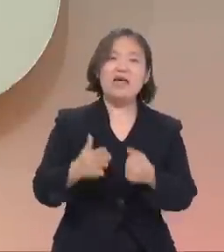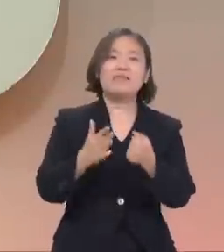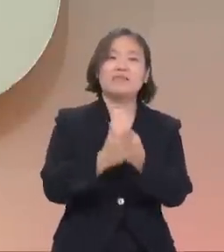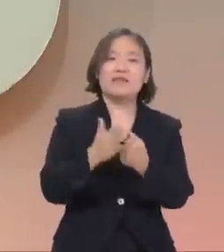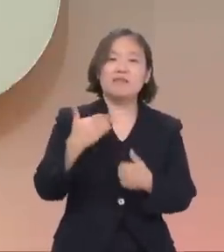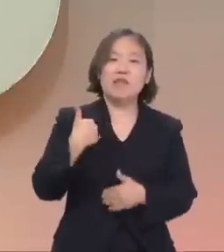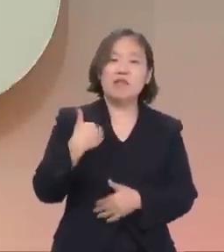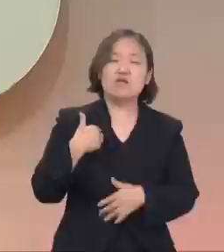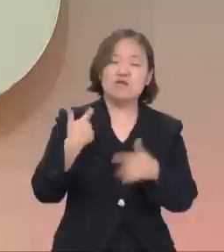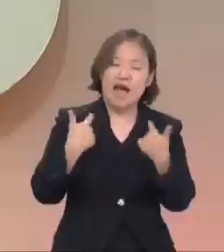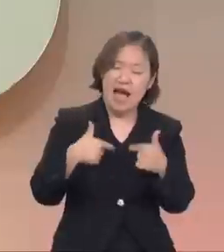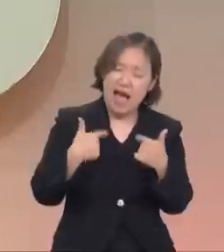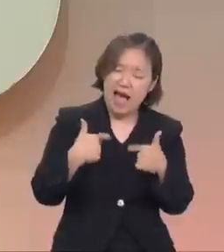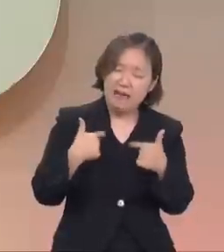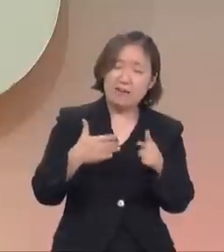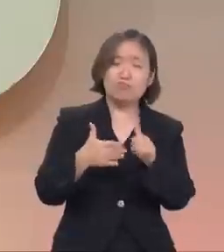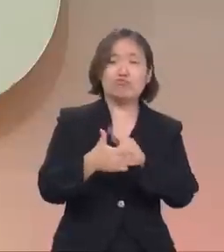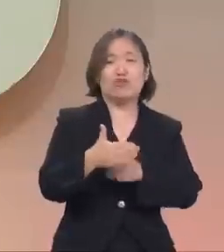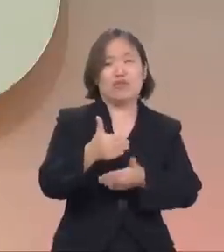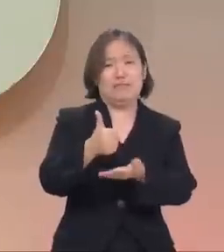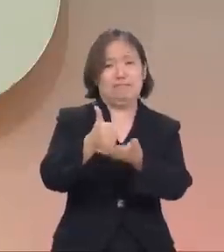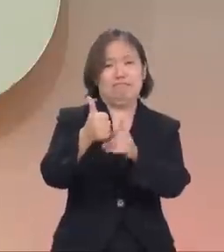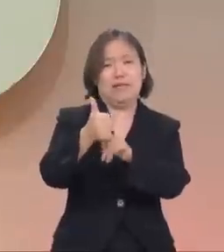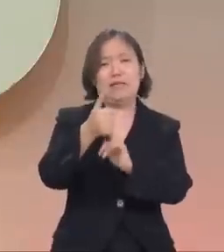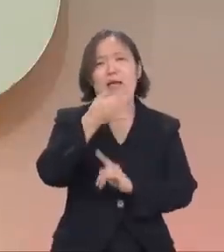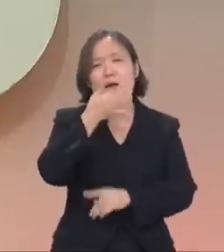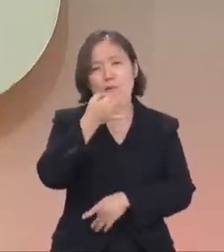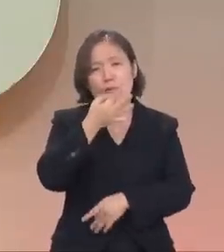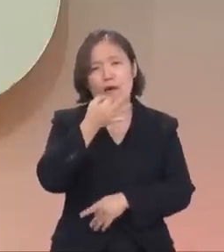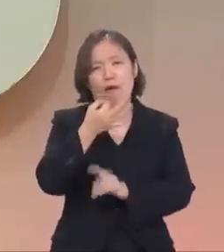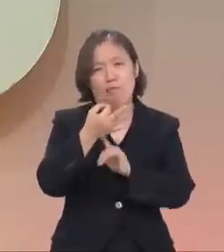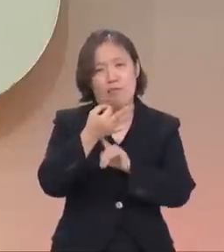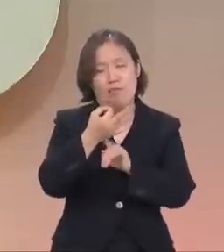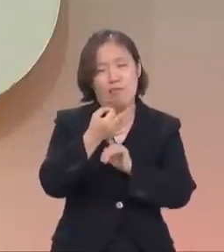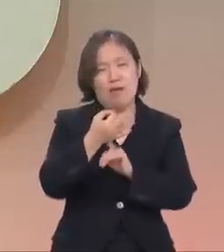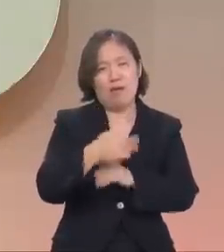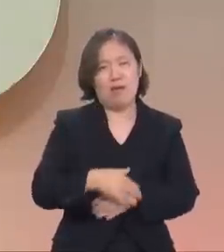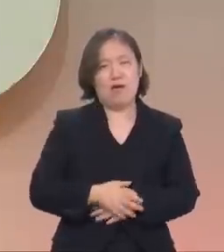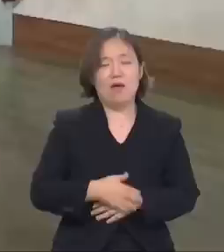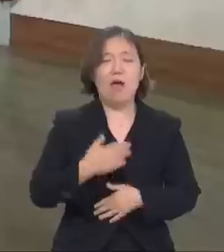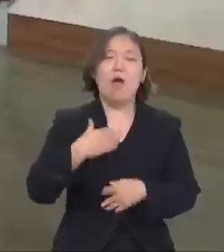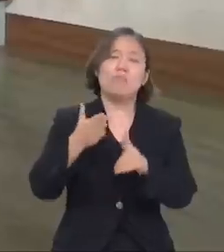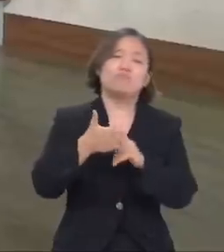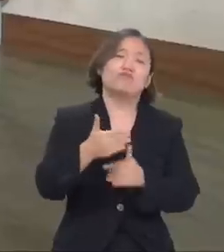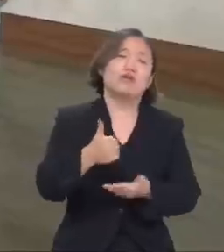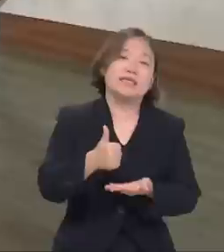부처님께 늘 마음으로 발언을 합니다 부처님